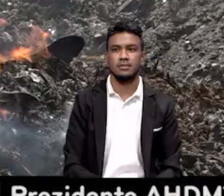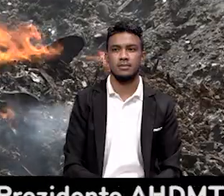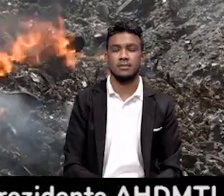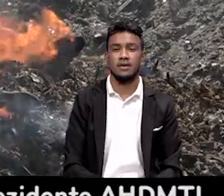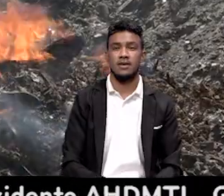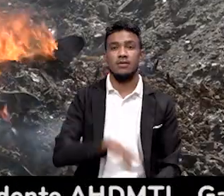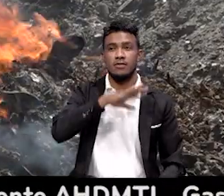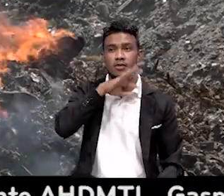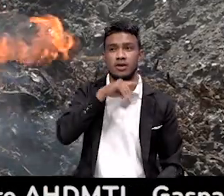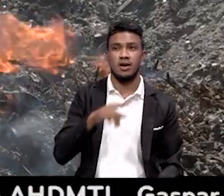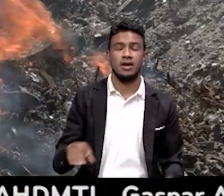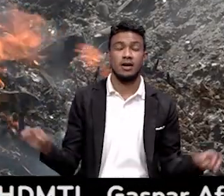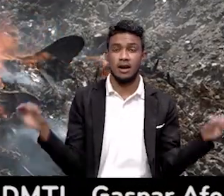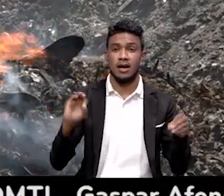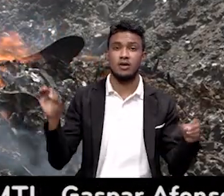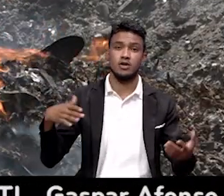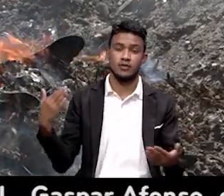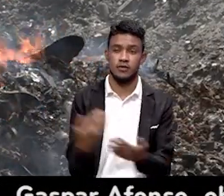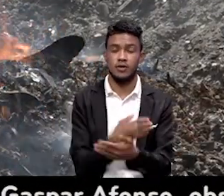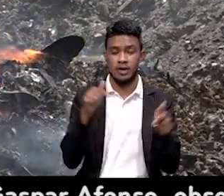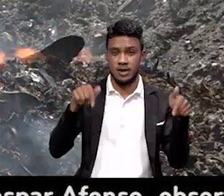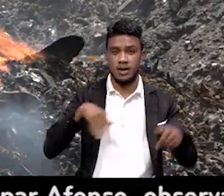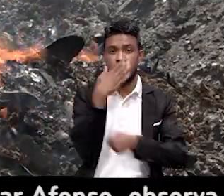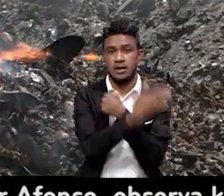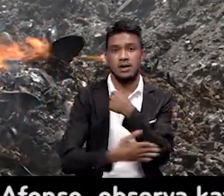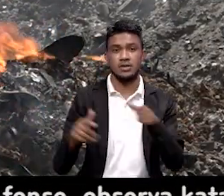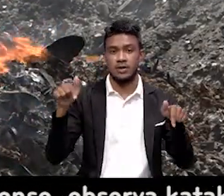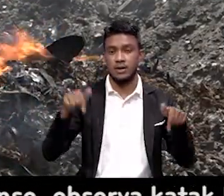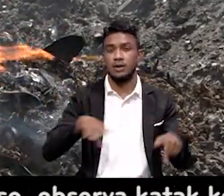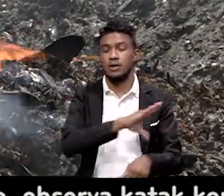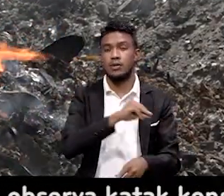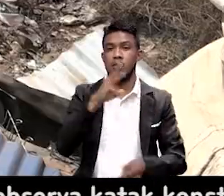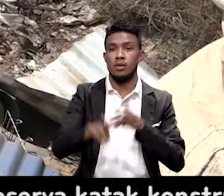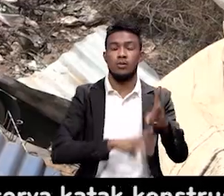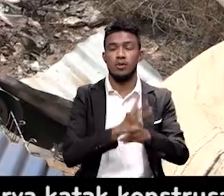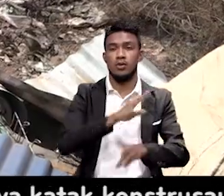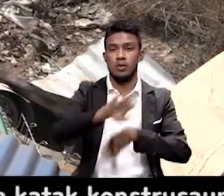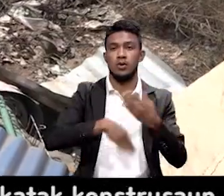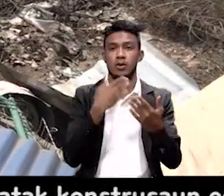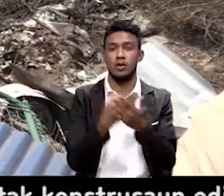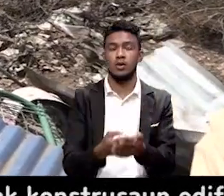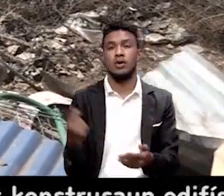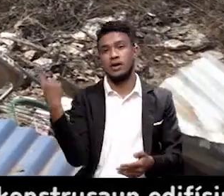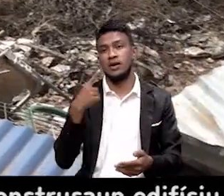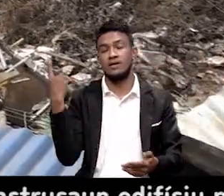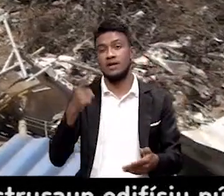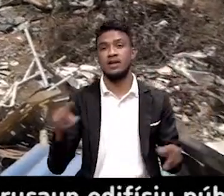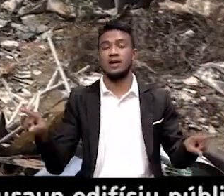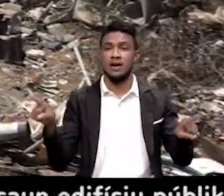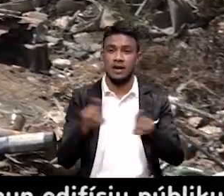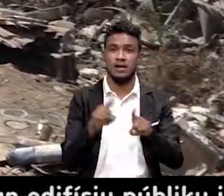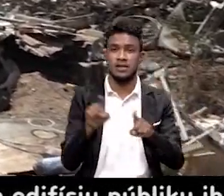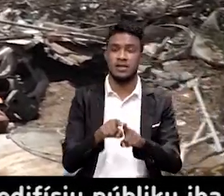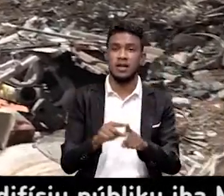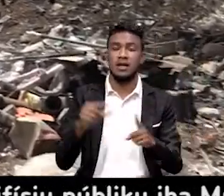Lisu, laos buat phone iha nasaung idane, no mundu global. Nebe sempre sai topiku interesante no